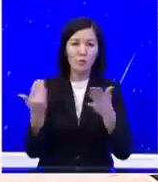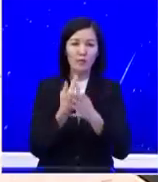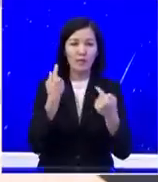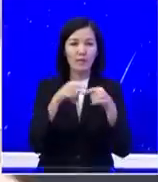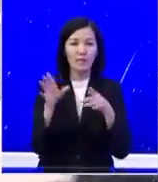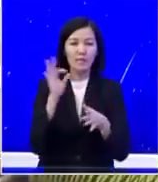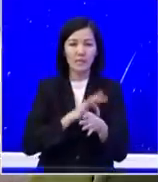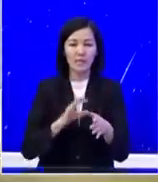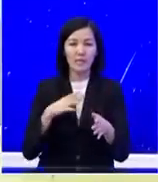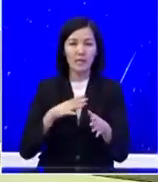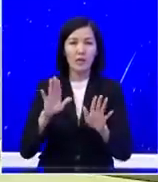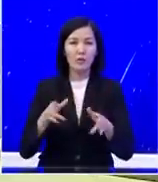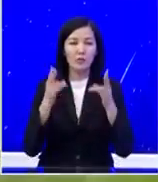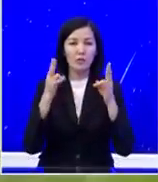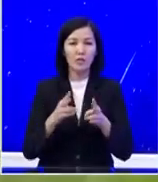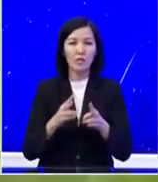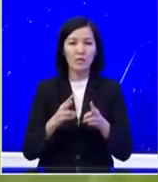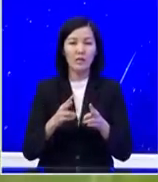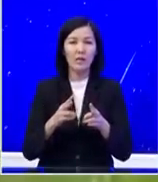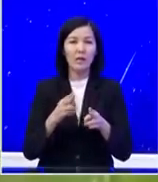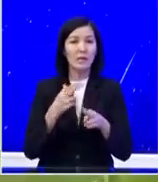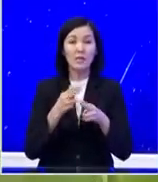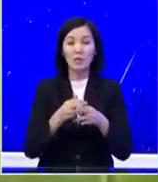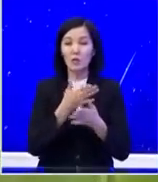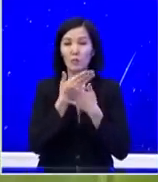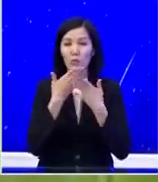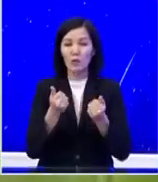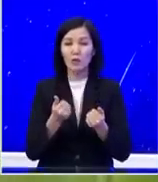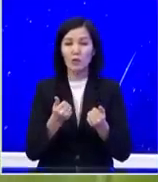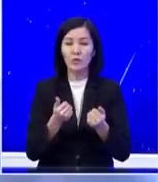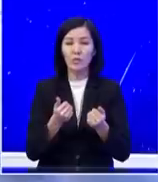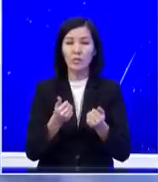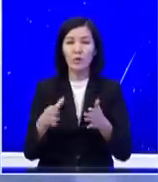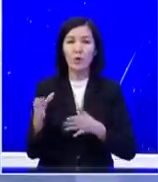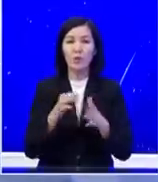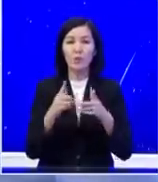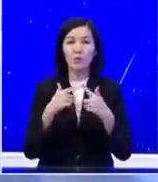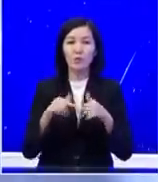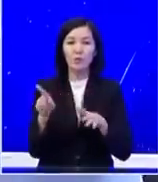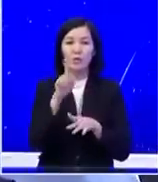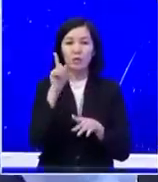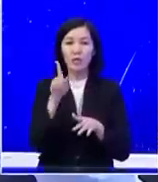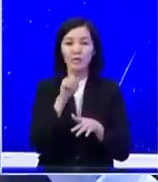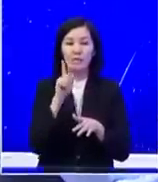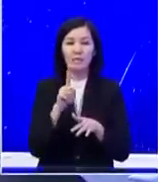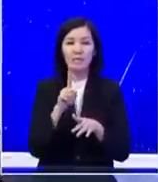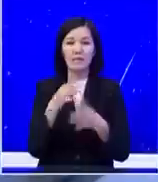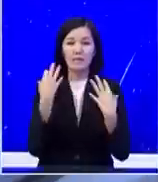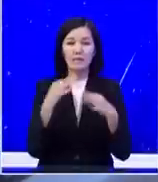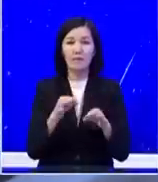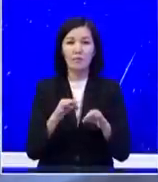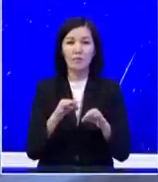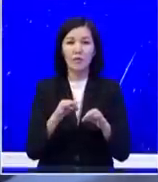енгізеді. Айтуларынша төтенше жағдай қолды байламапты. Қайта балқаштықтарсында облыста ұйымдастырған жасыл дәліз байсеркеліктерінде